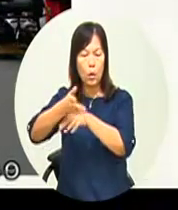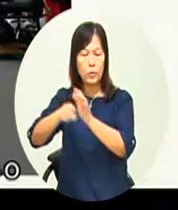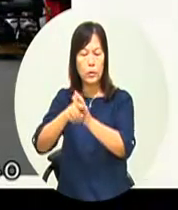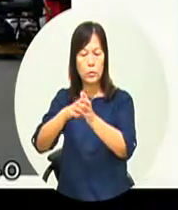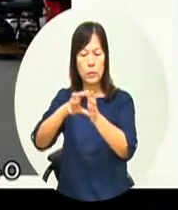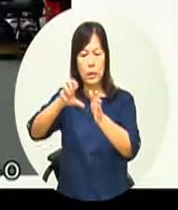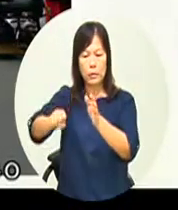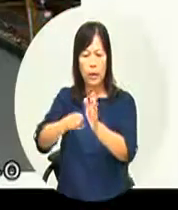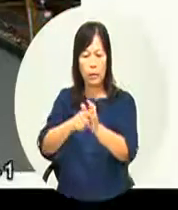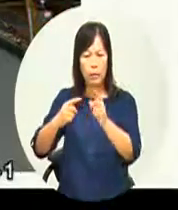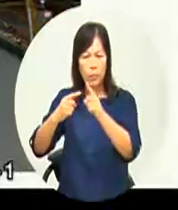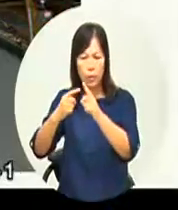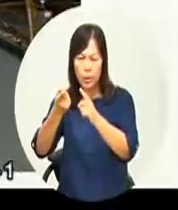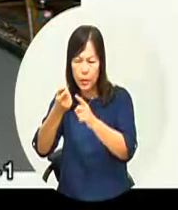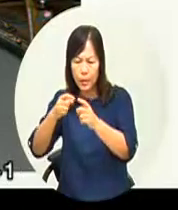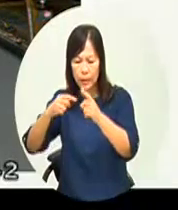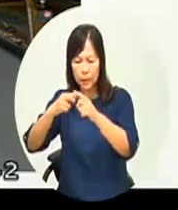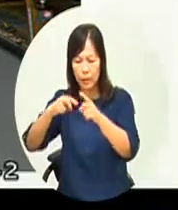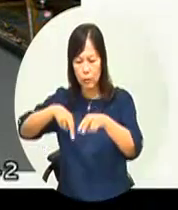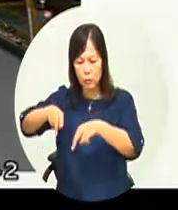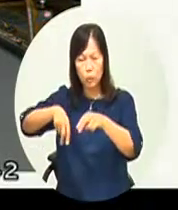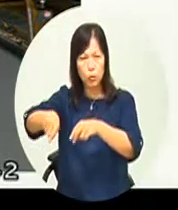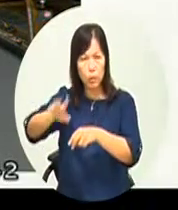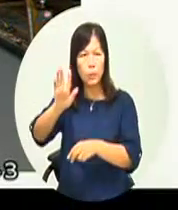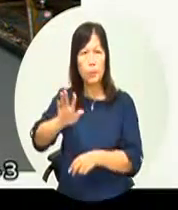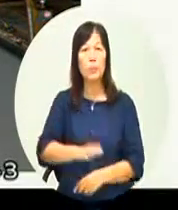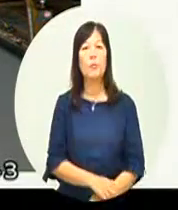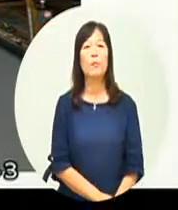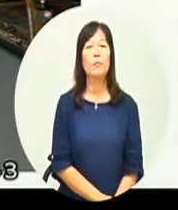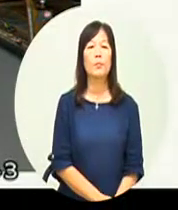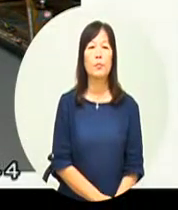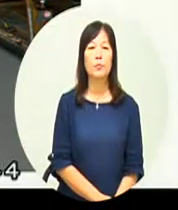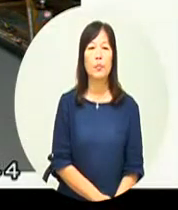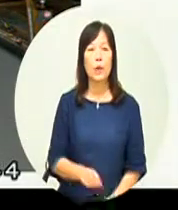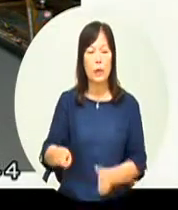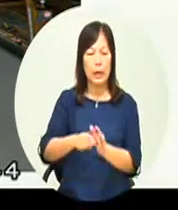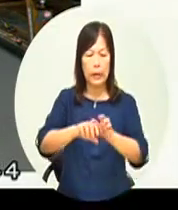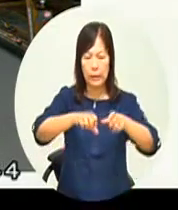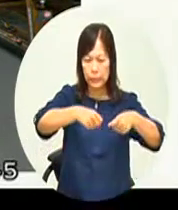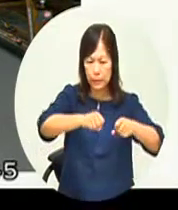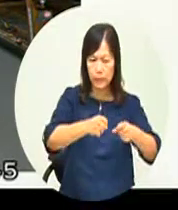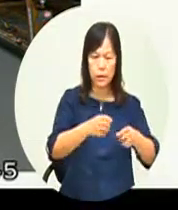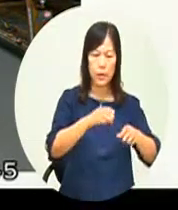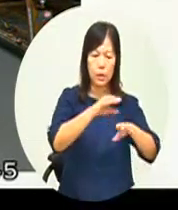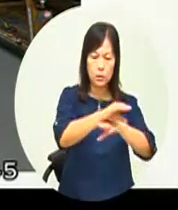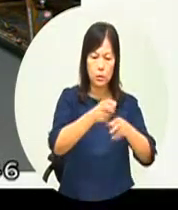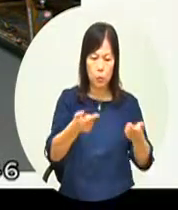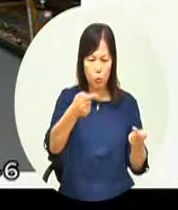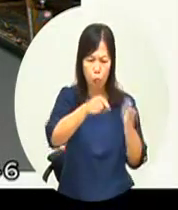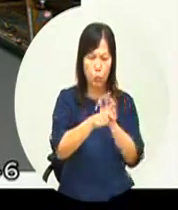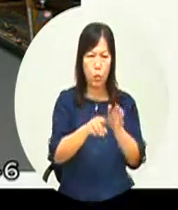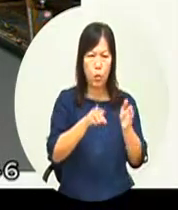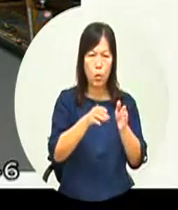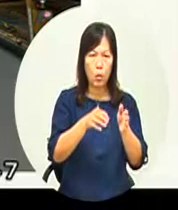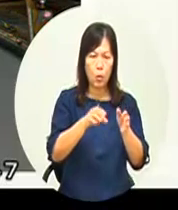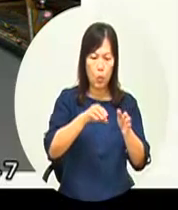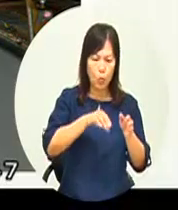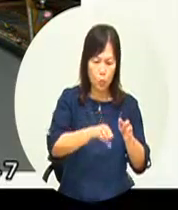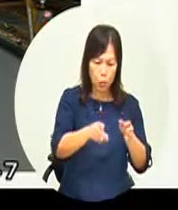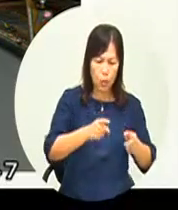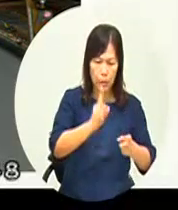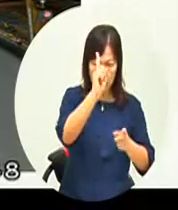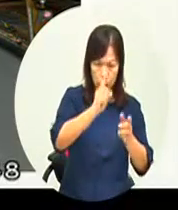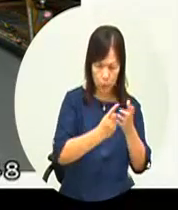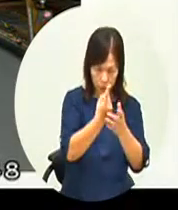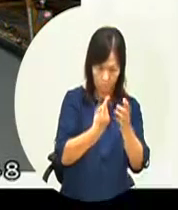人行道。那你看机车跟汽车就要混杂在这样的一个车道共同